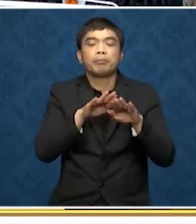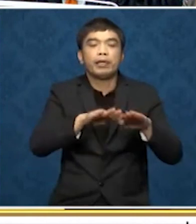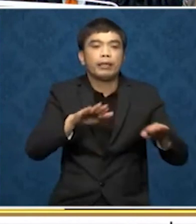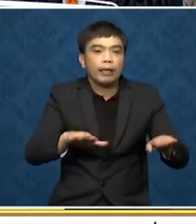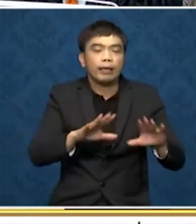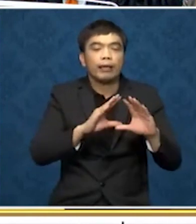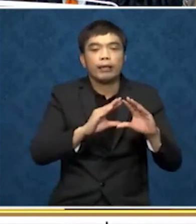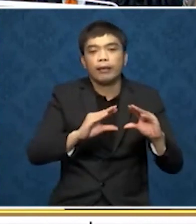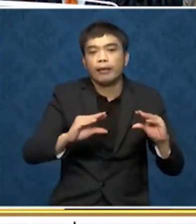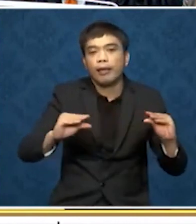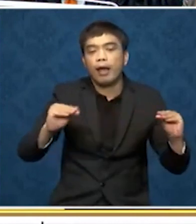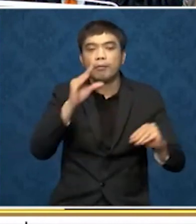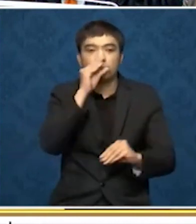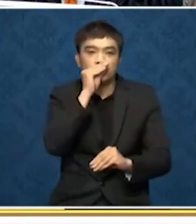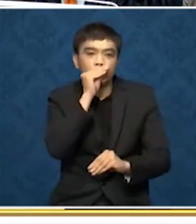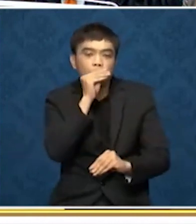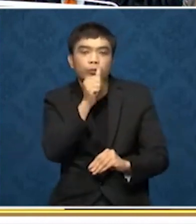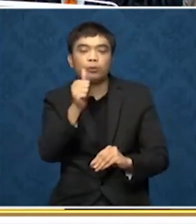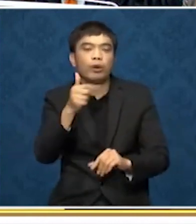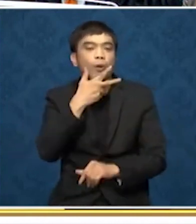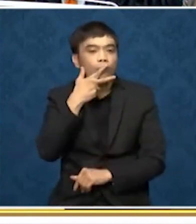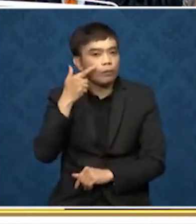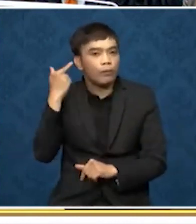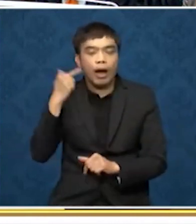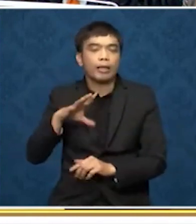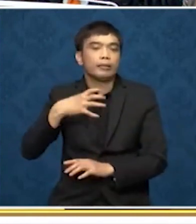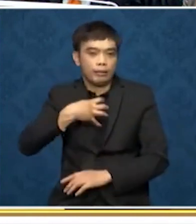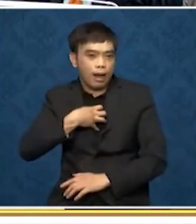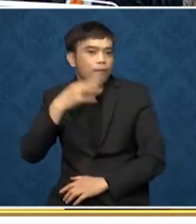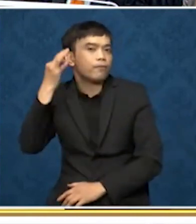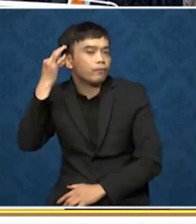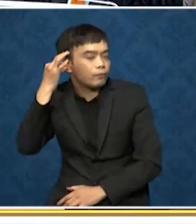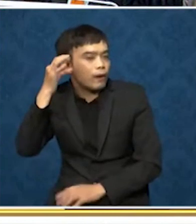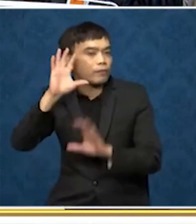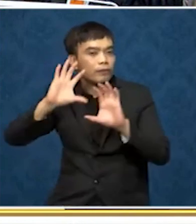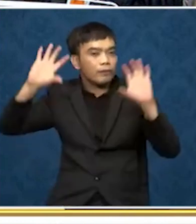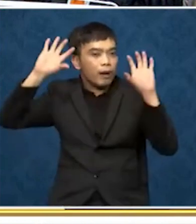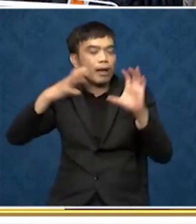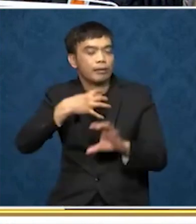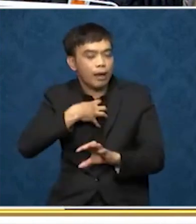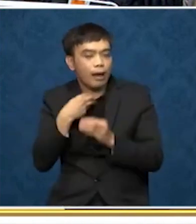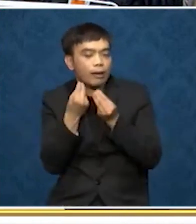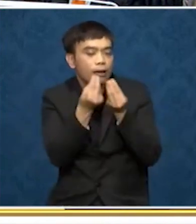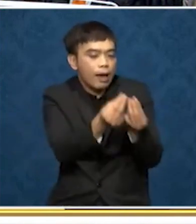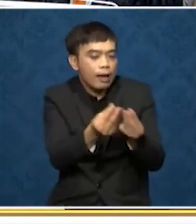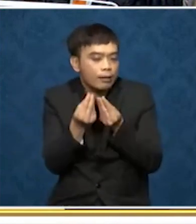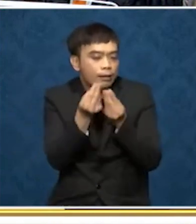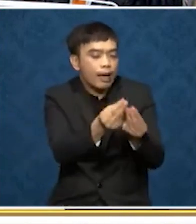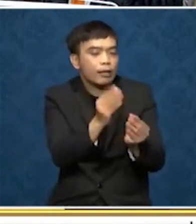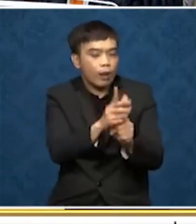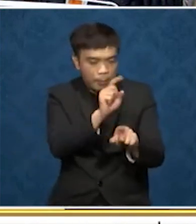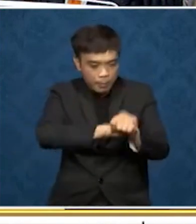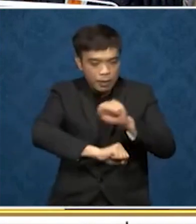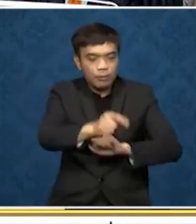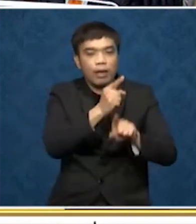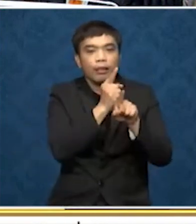เชื่องพูดในสิ่งที่ท่านอยากฟังแสดงออกในสิ่งที่ท่านอยากเห็นมีความคิดเป็นไป